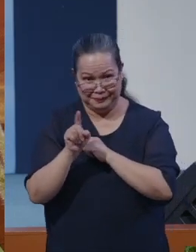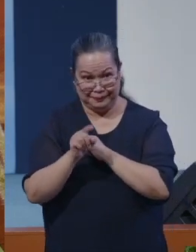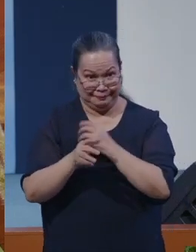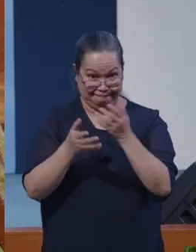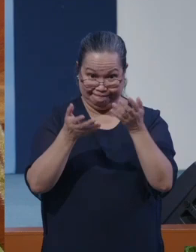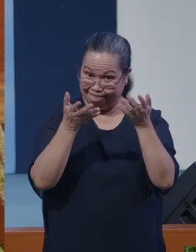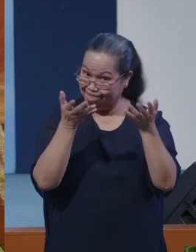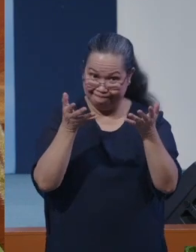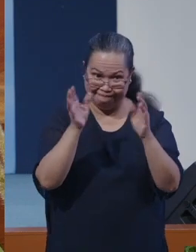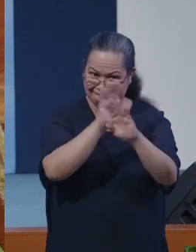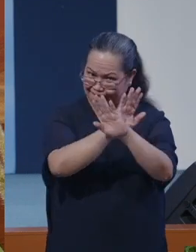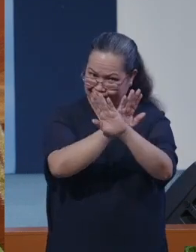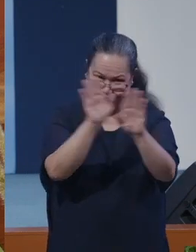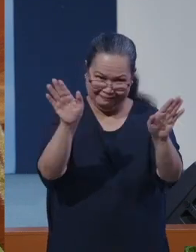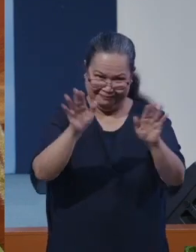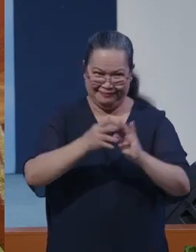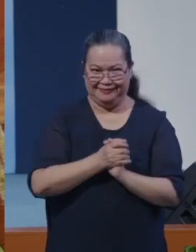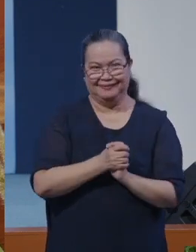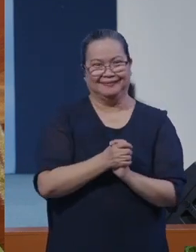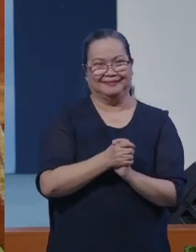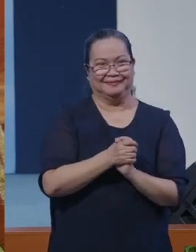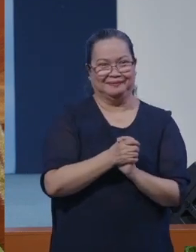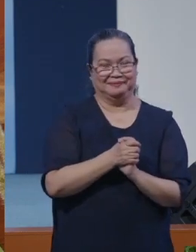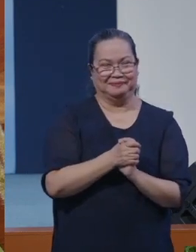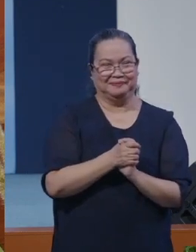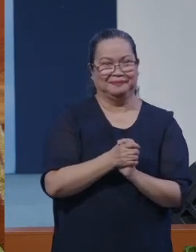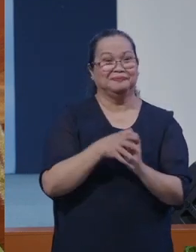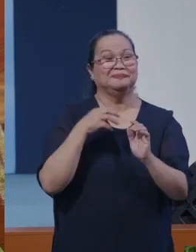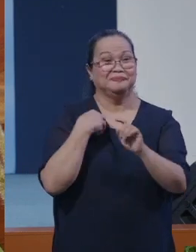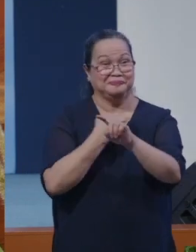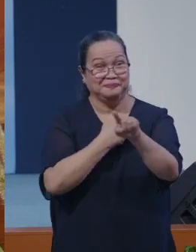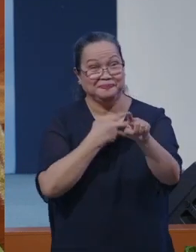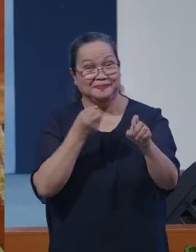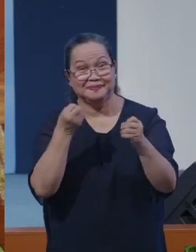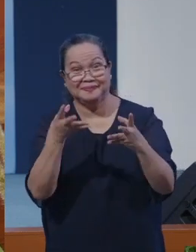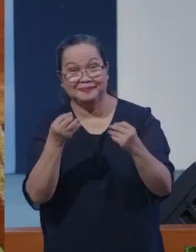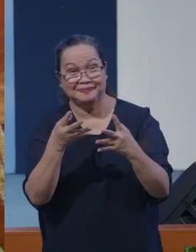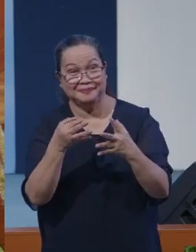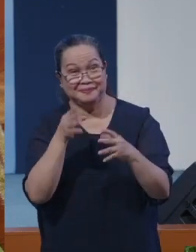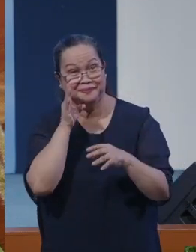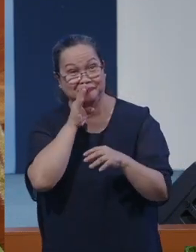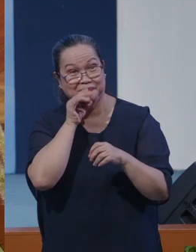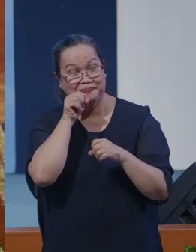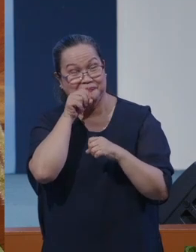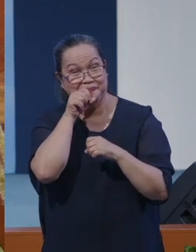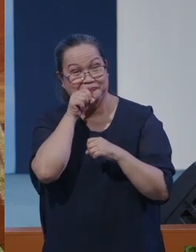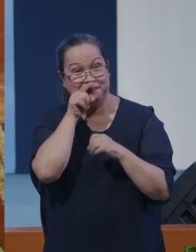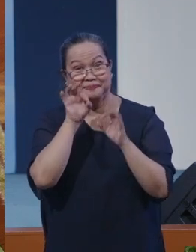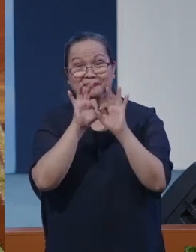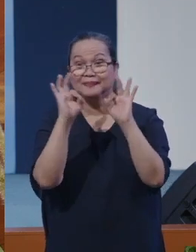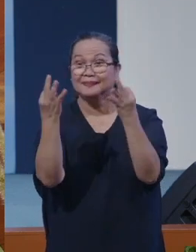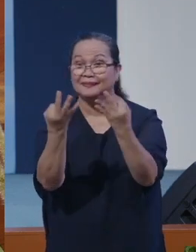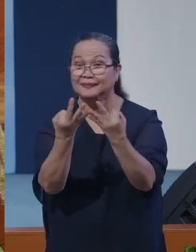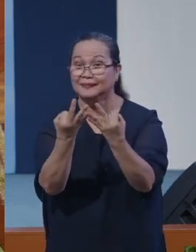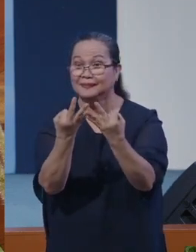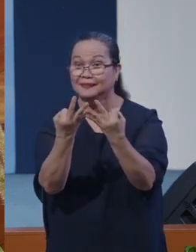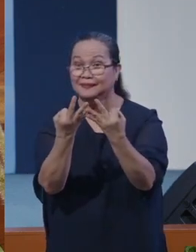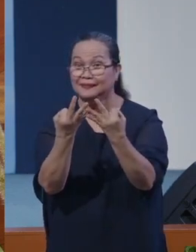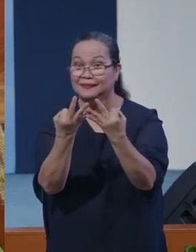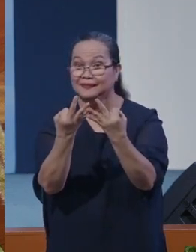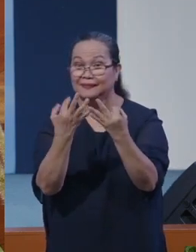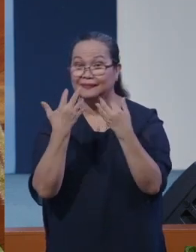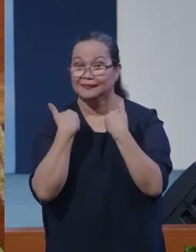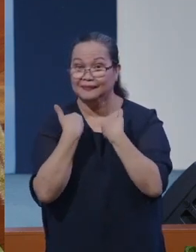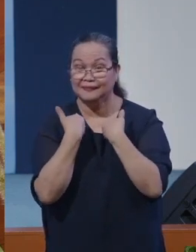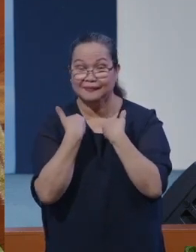nyo, marami po sa ating mga kapatid, mga kapamilya,